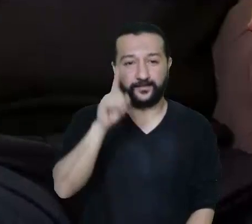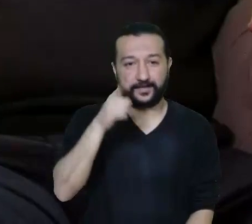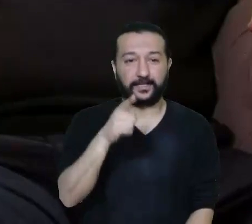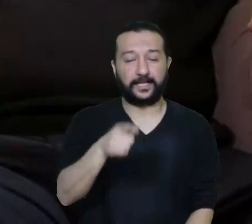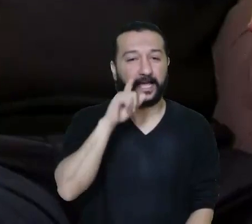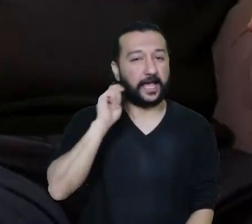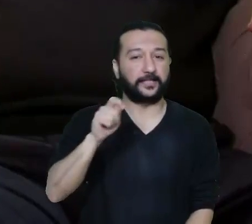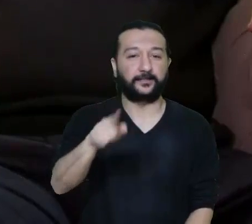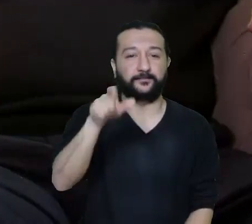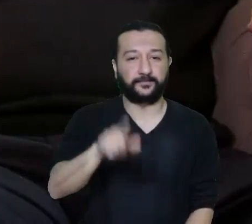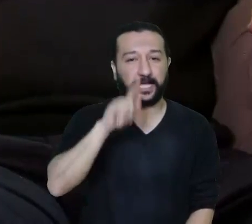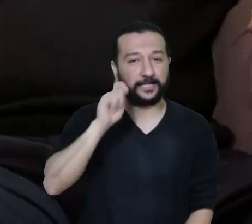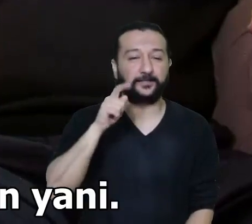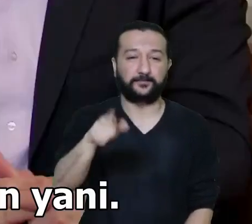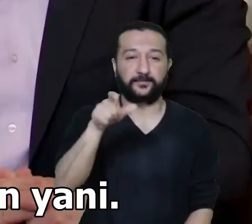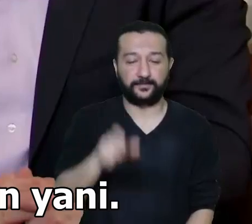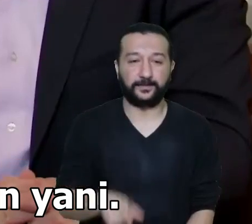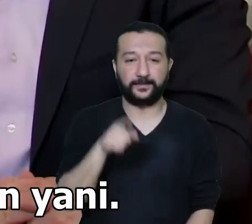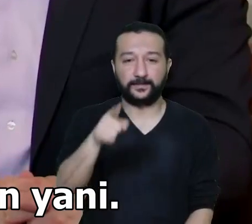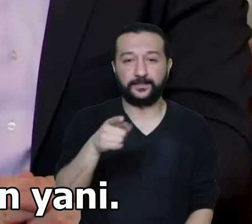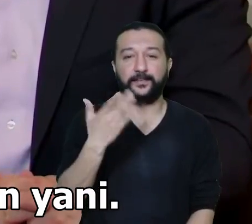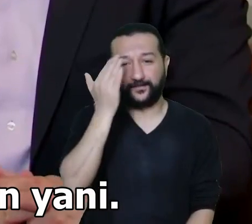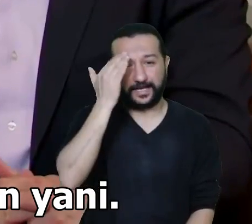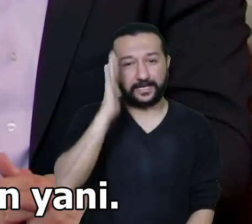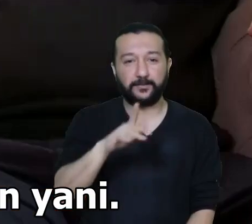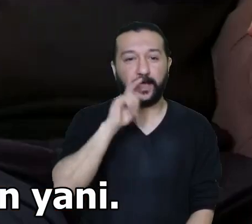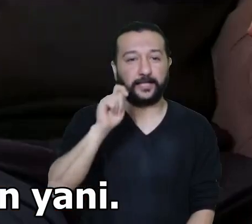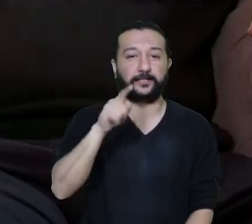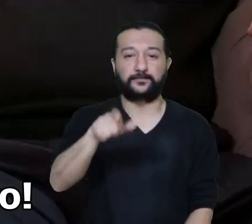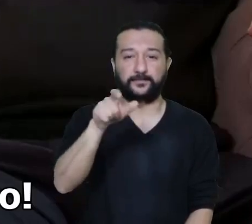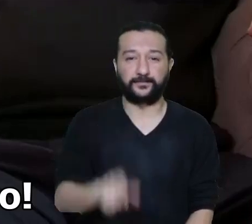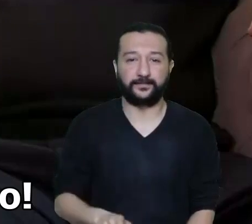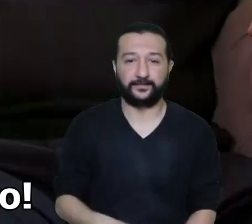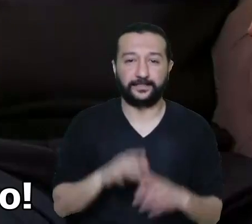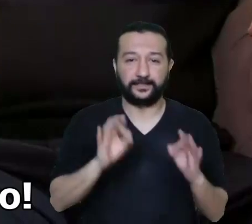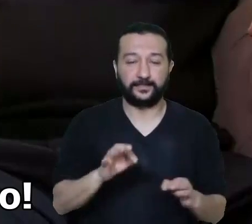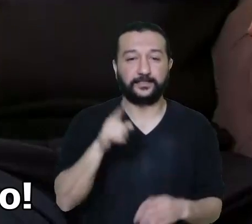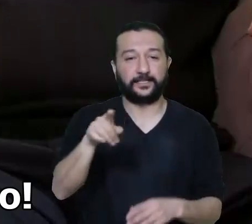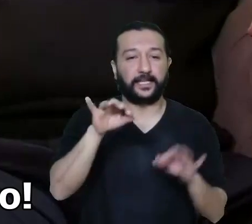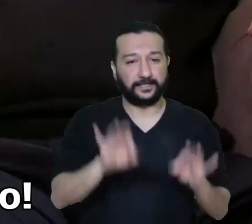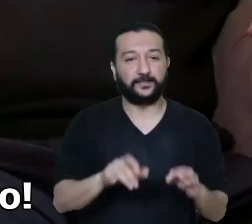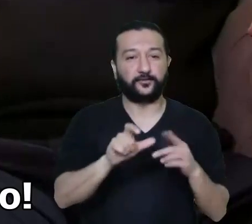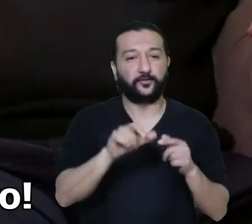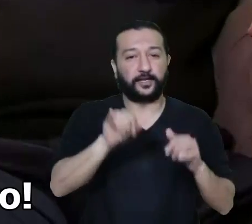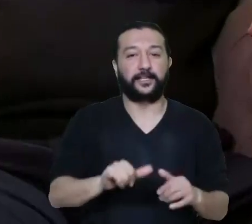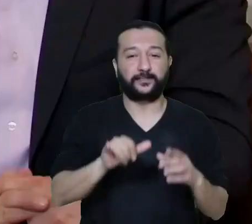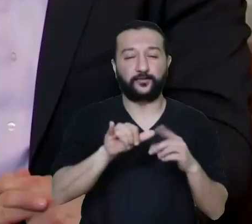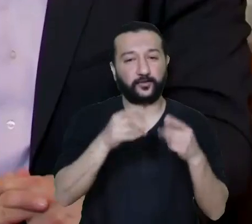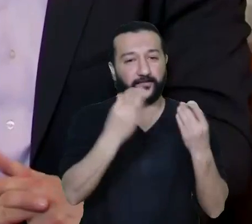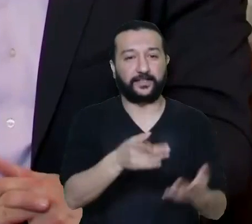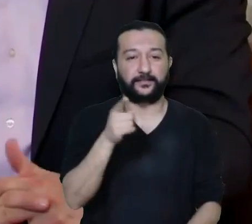Vallahi adamsın ya, adamsın ya. Zirt mirsin ama adamsın yani. Şükrü'nün hakkını Şükrü'ye verdin yani.